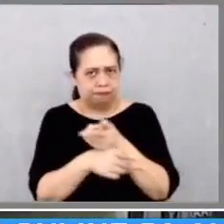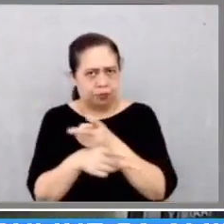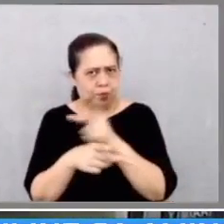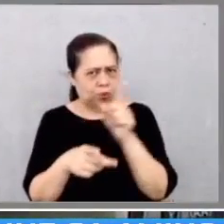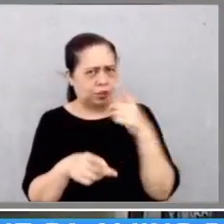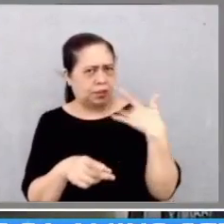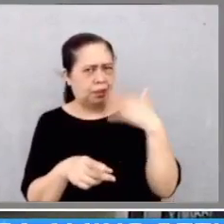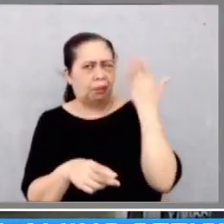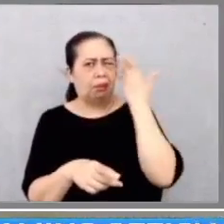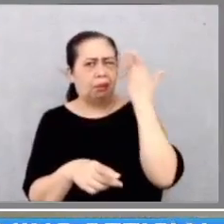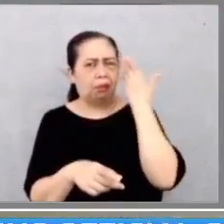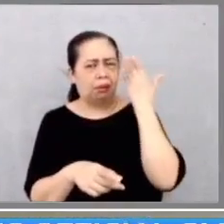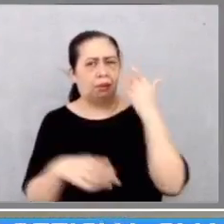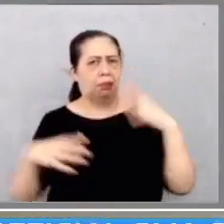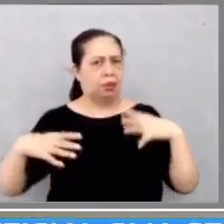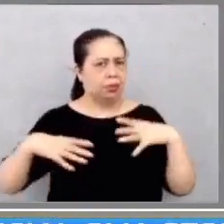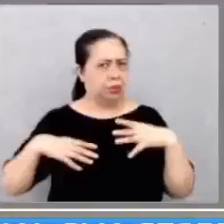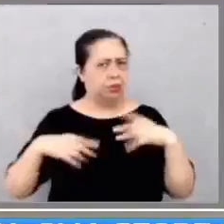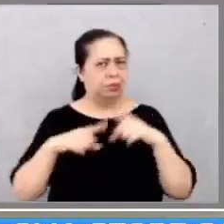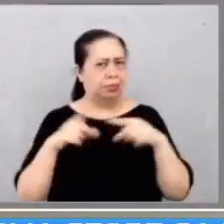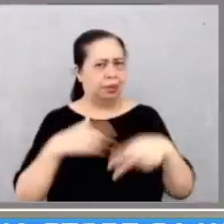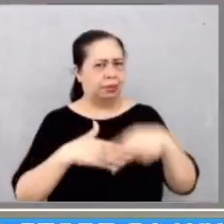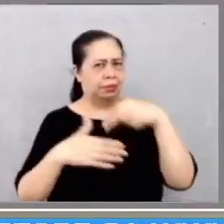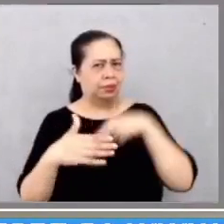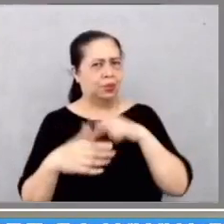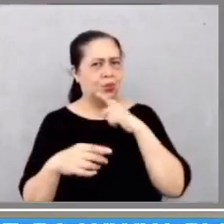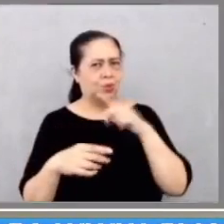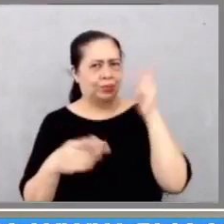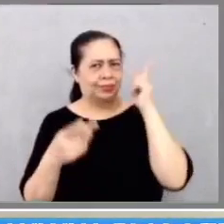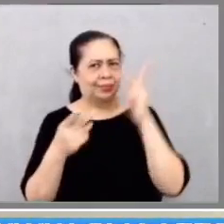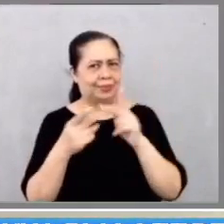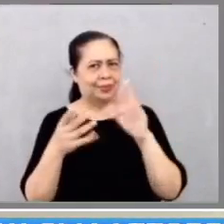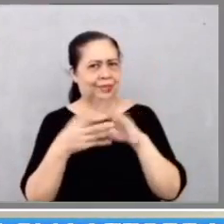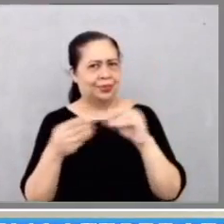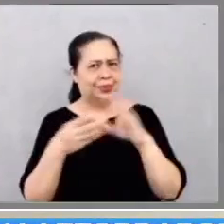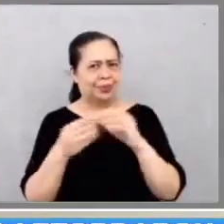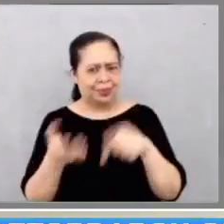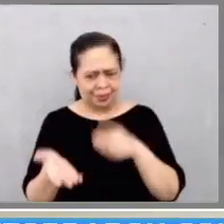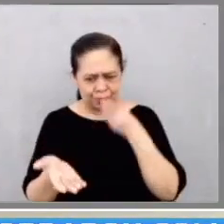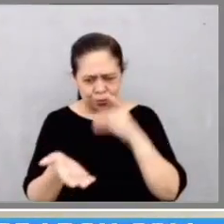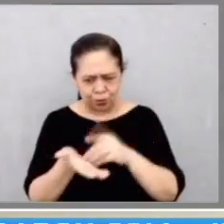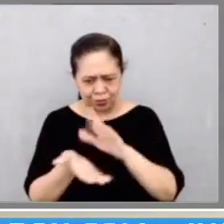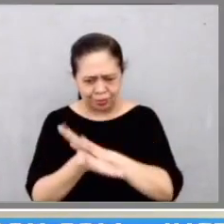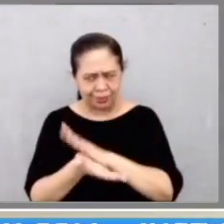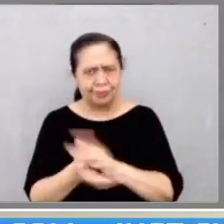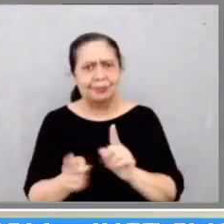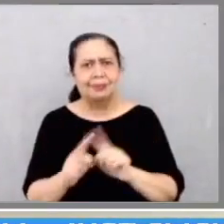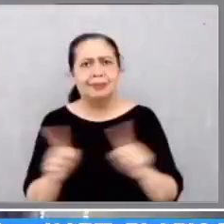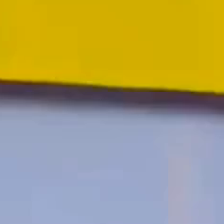kunwaring magbabakasyon, pero iba naman ang ikinikwento ng mga hawak na dokumento.